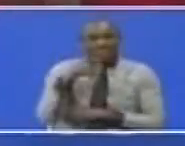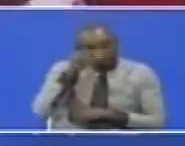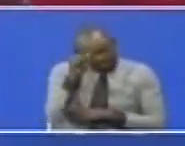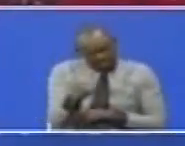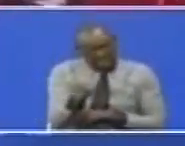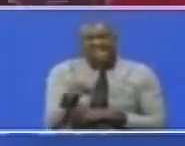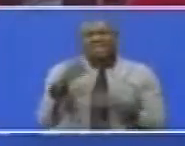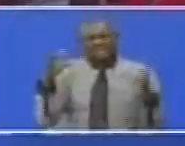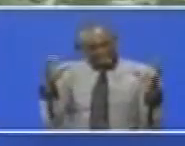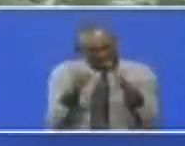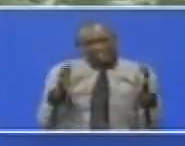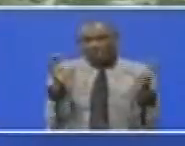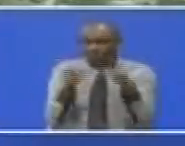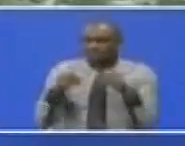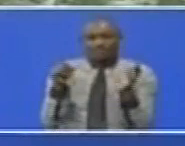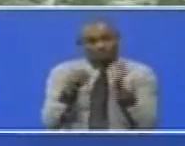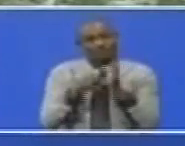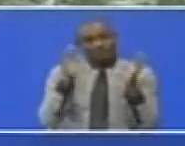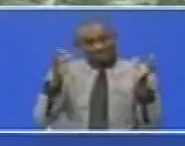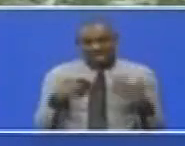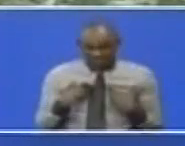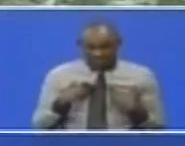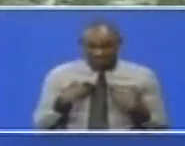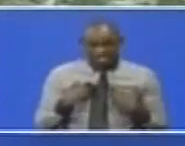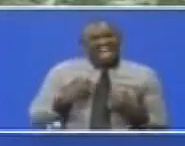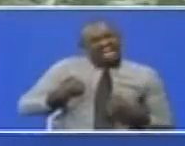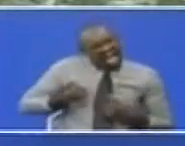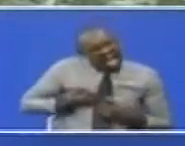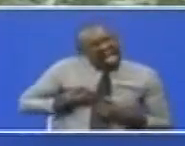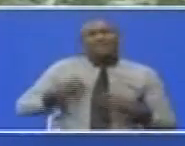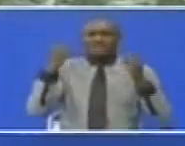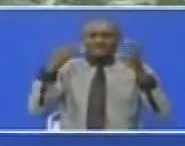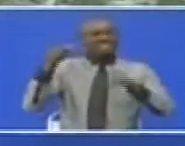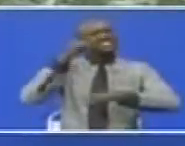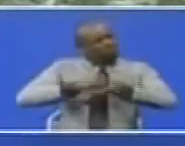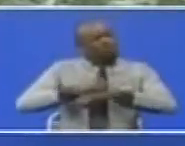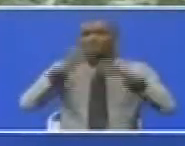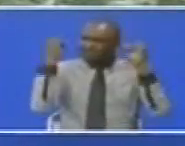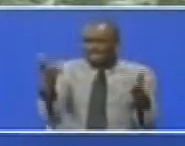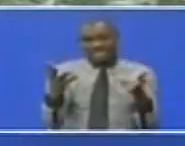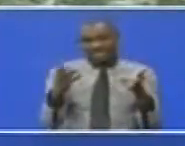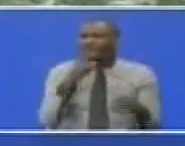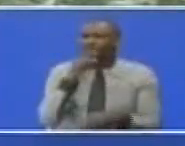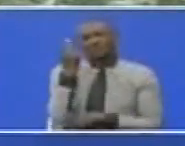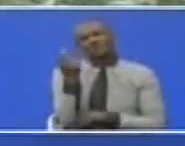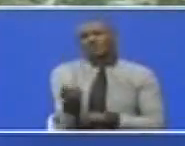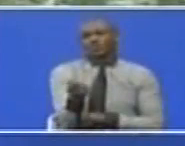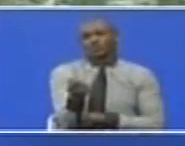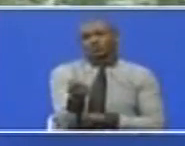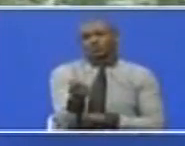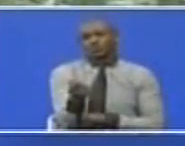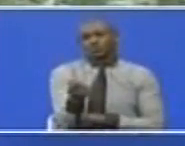vita katika jamii hizo. Sasa tunakuta namba ya wasichana iko juu kidogo kuliko idadi ya